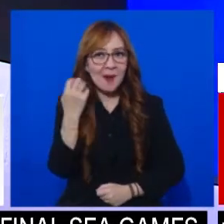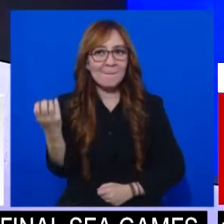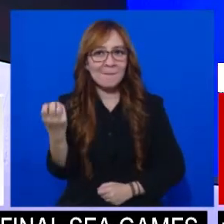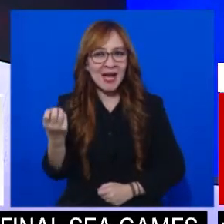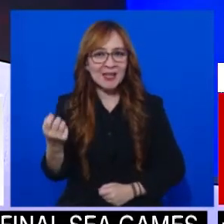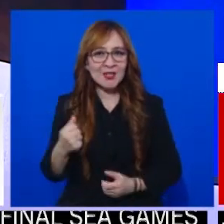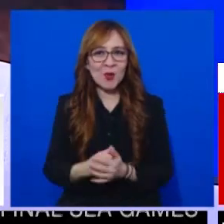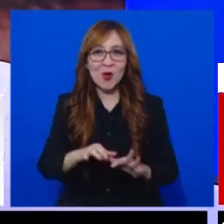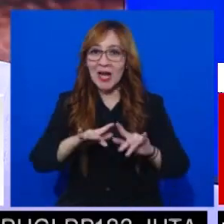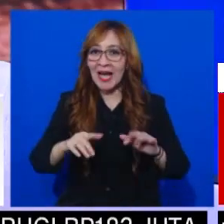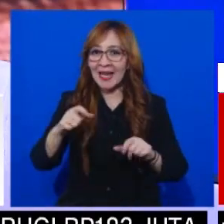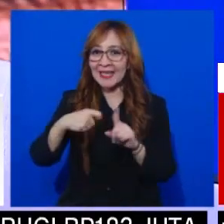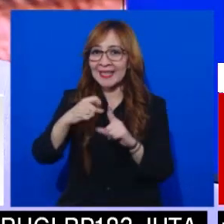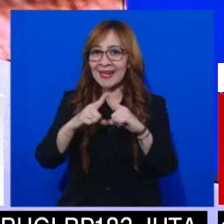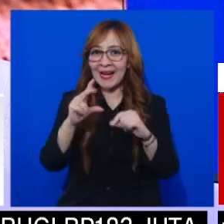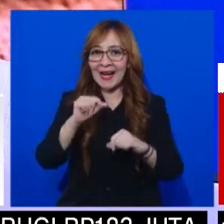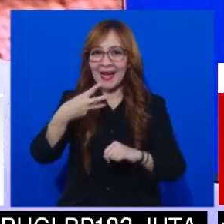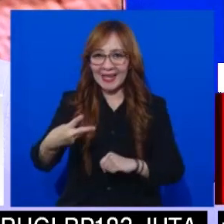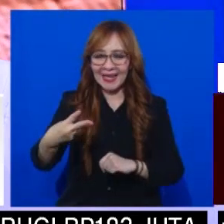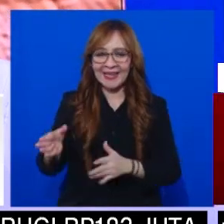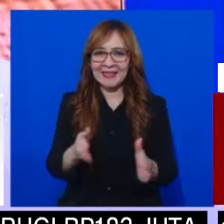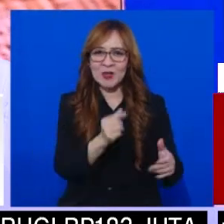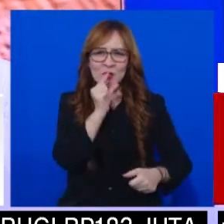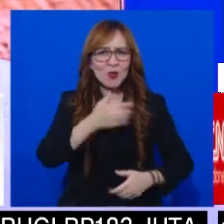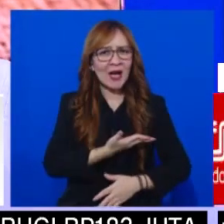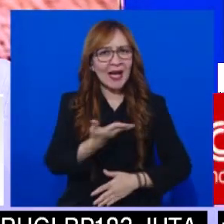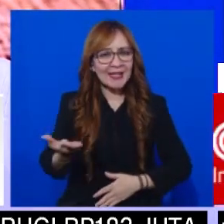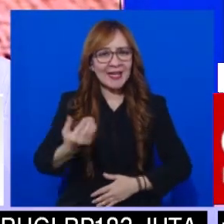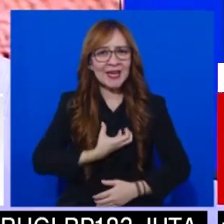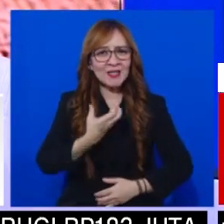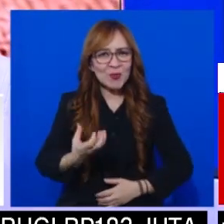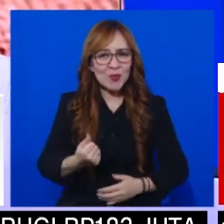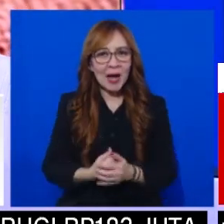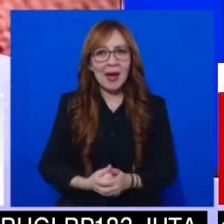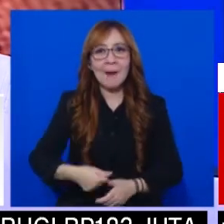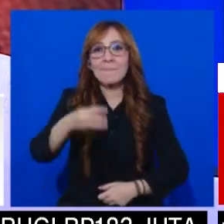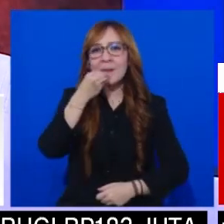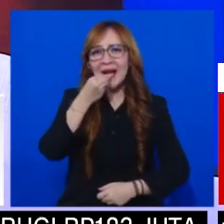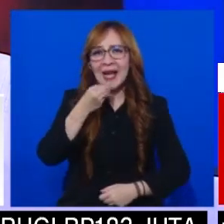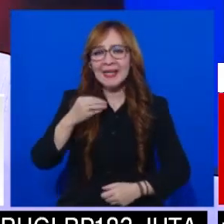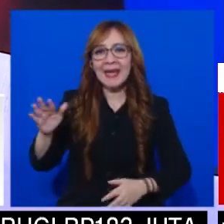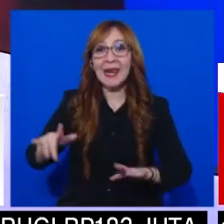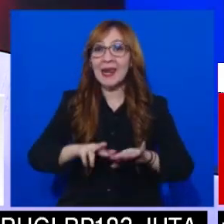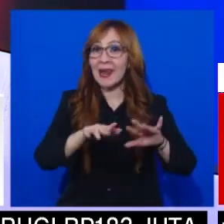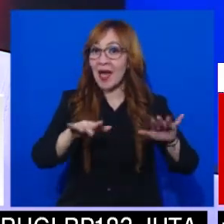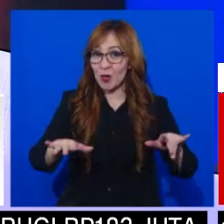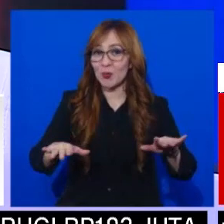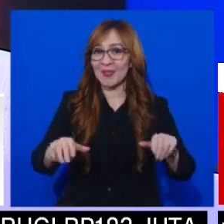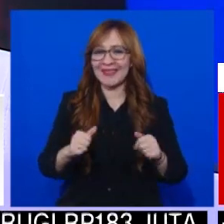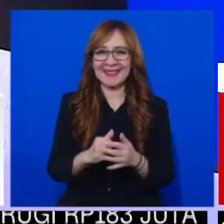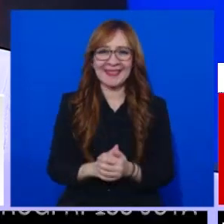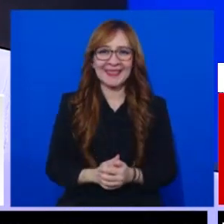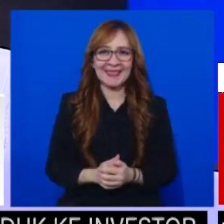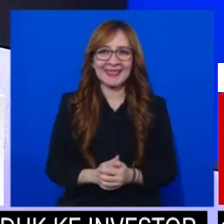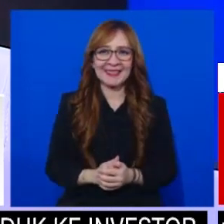kare. Sementara bagi Anda pecinta makanan laut, di Bandung, Jawa Barat ada seafood tumpah yang dijuluki lautan api. Bukan